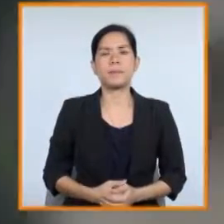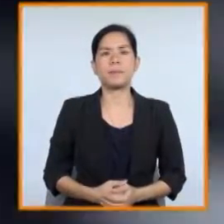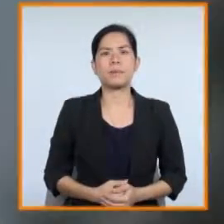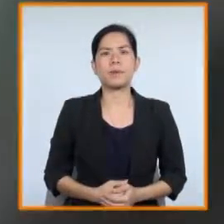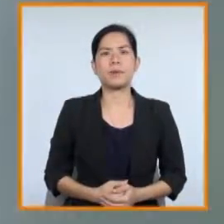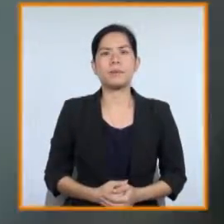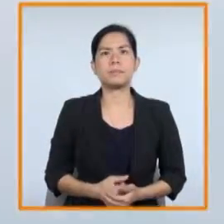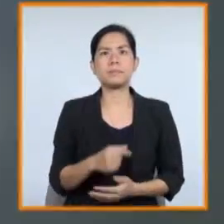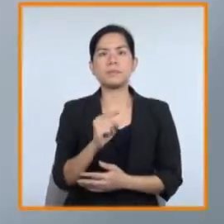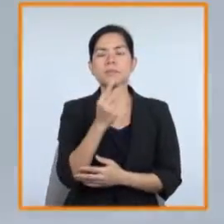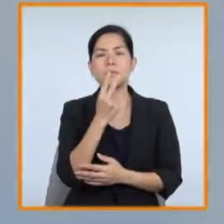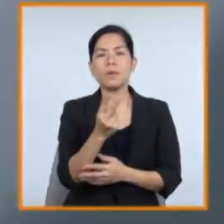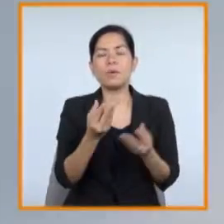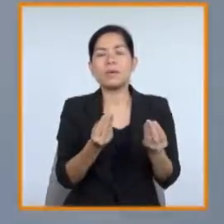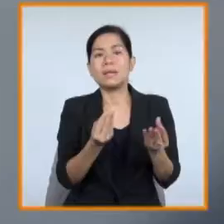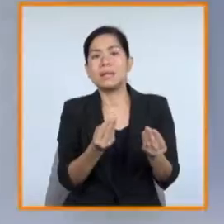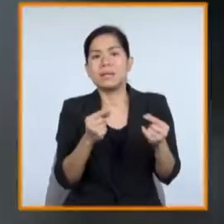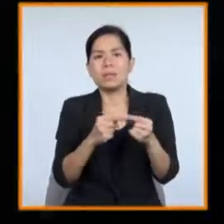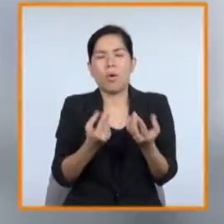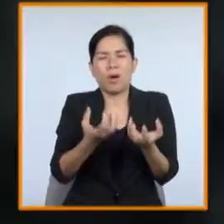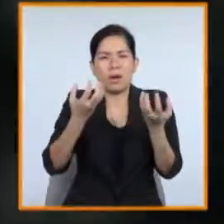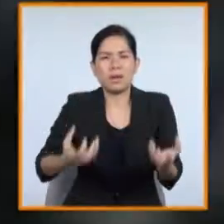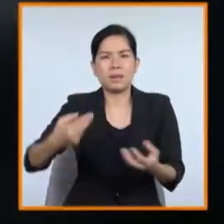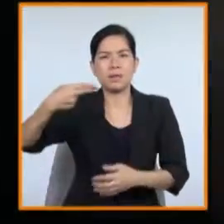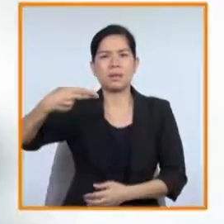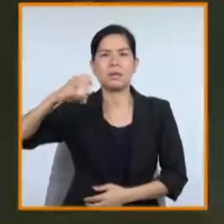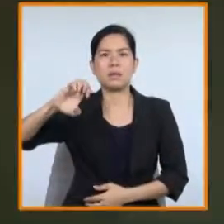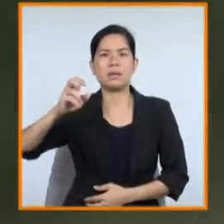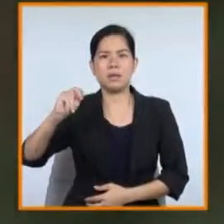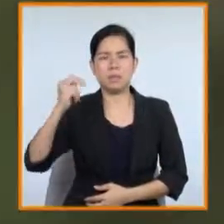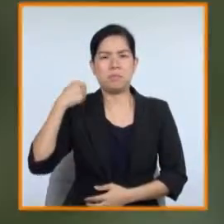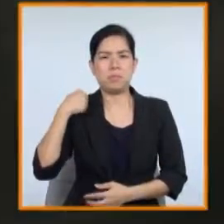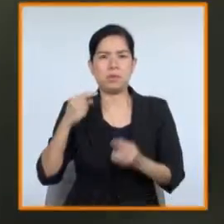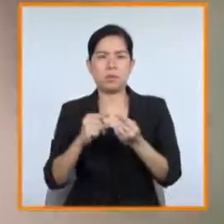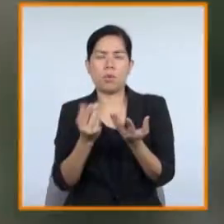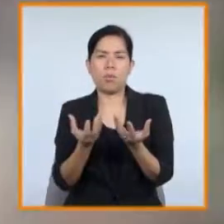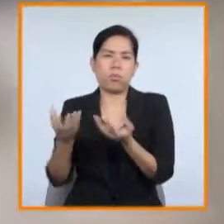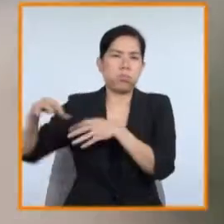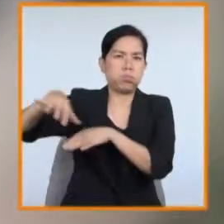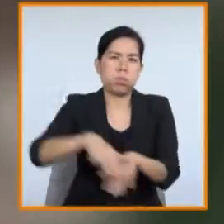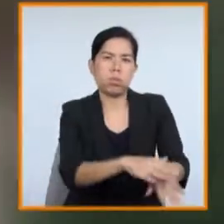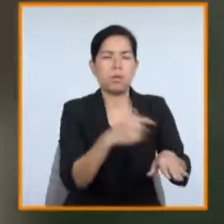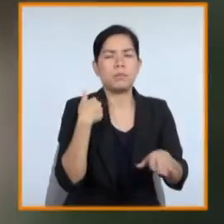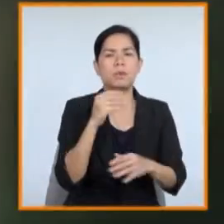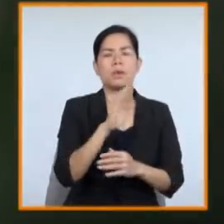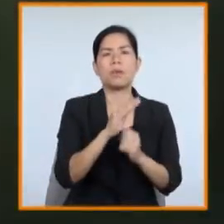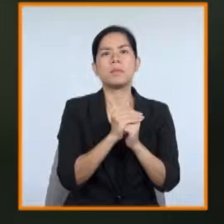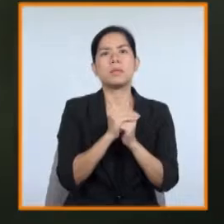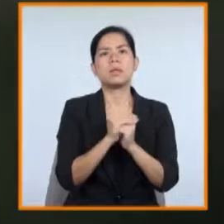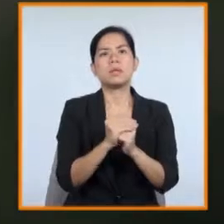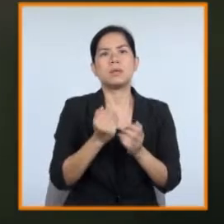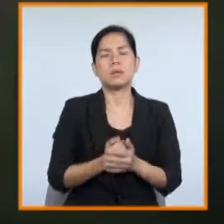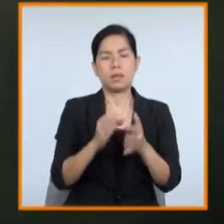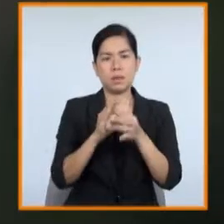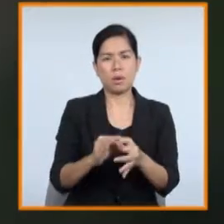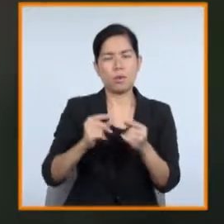นี่คือเศษดินแล้วก็หินไหลลงมาจากภูเขานะคะบนถนนสาย1ในมณฑลยูนนานของจีนเป็นผลจากพายุฝนที่ตกลงม